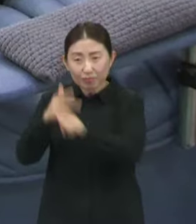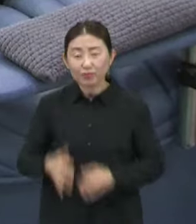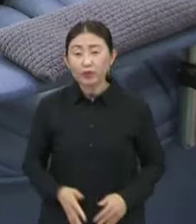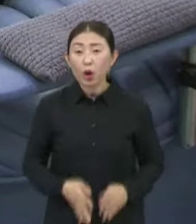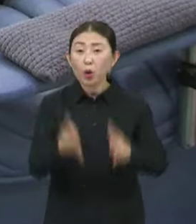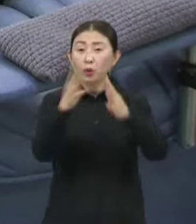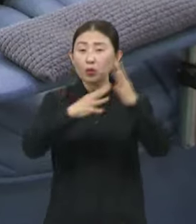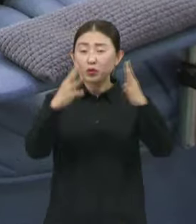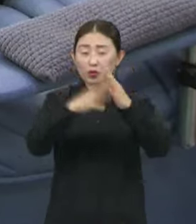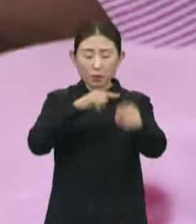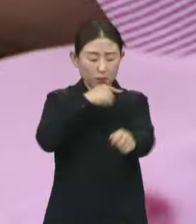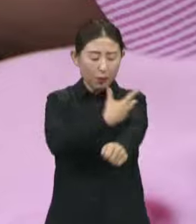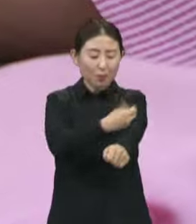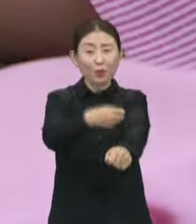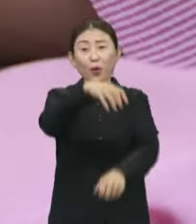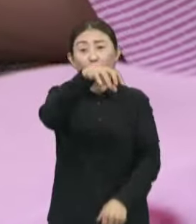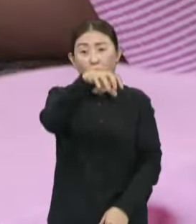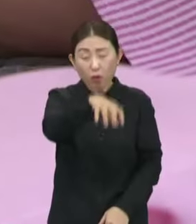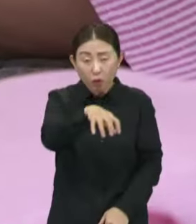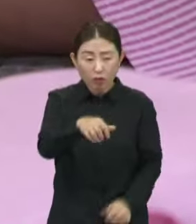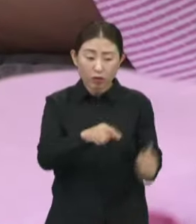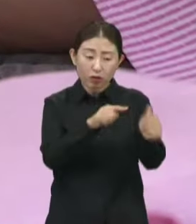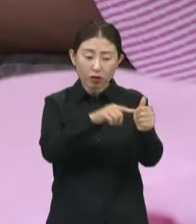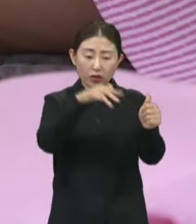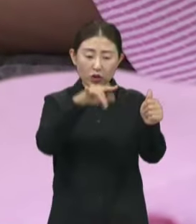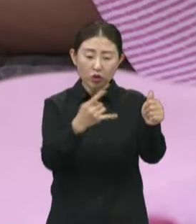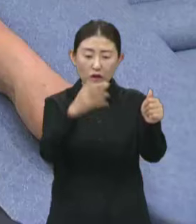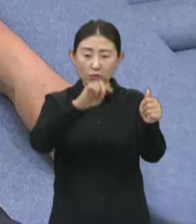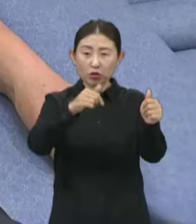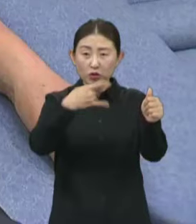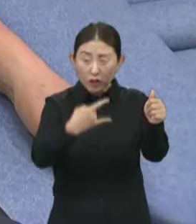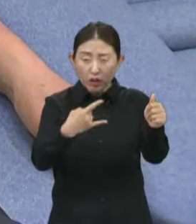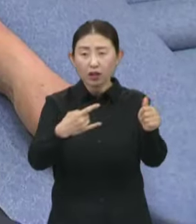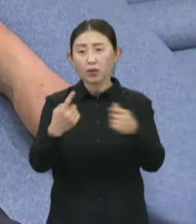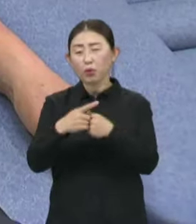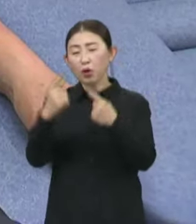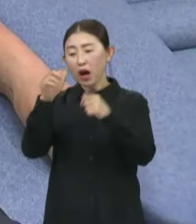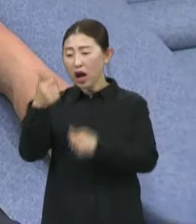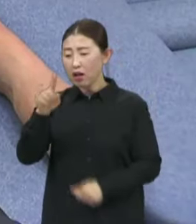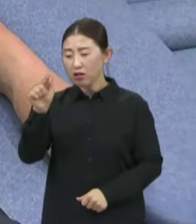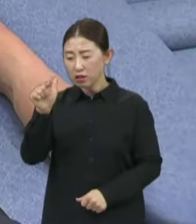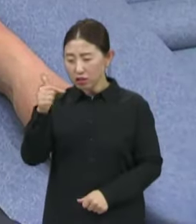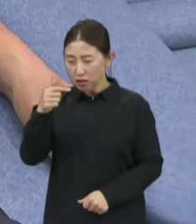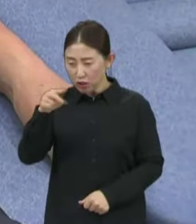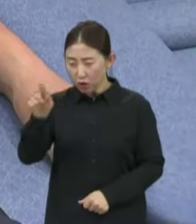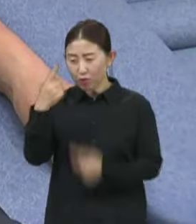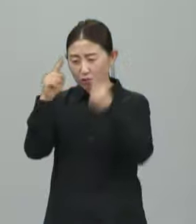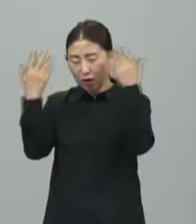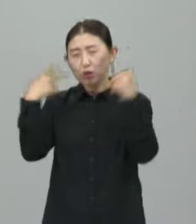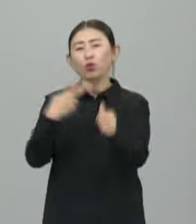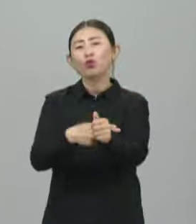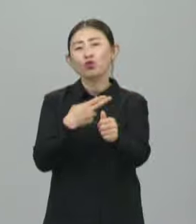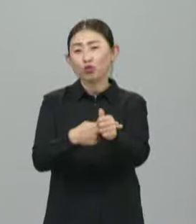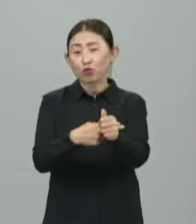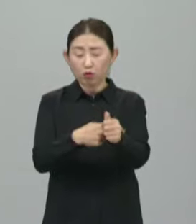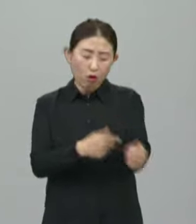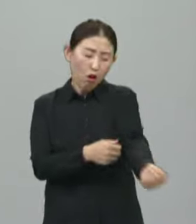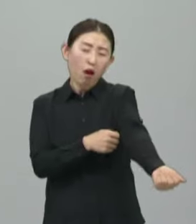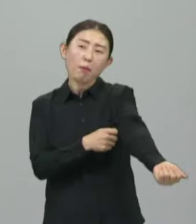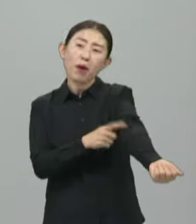공주의 한 헌혈의 집. 한서대 최문희 교수가 침대에 누워 팔을 내밀며 헌혈을 준비합니다.